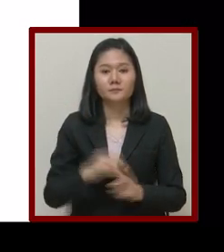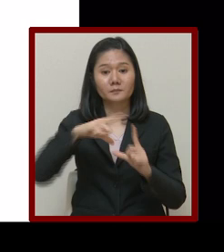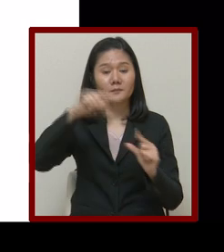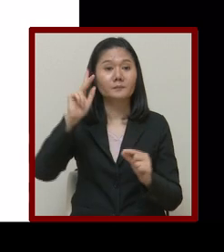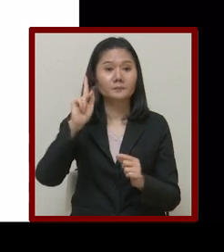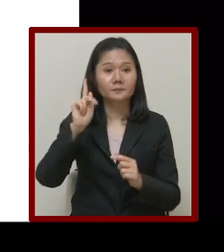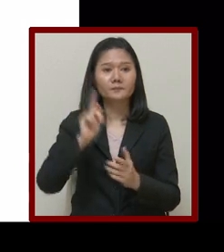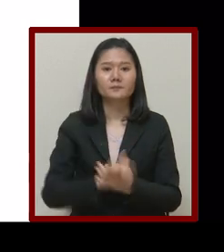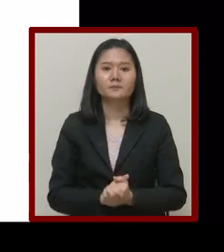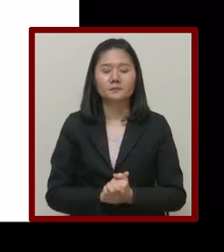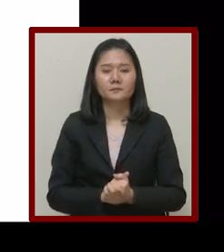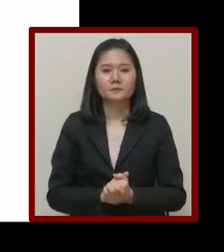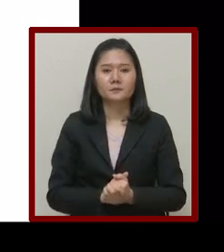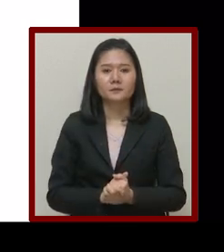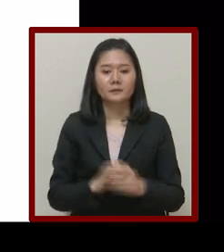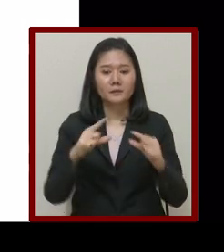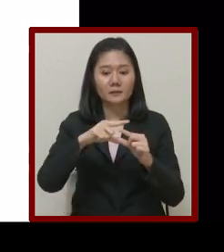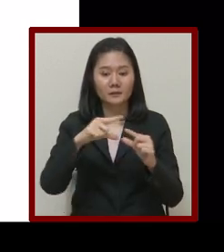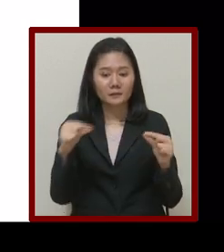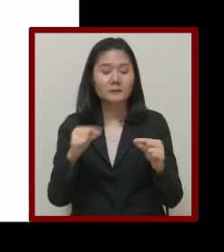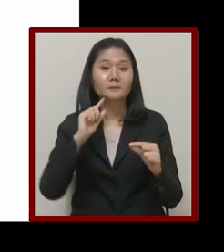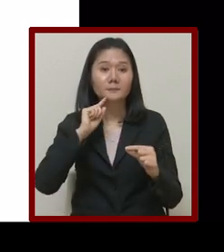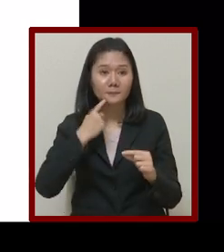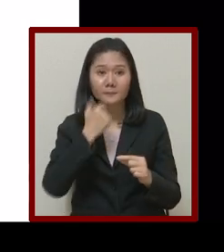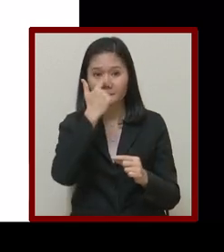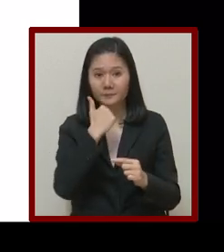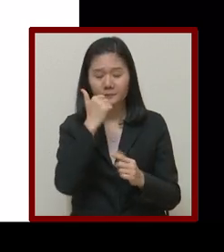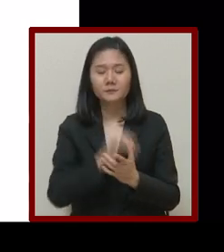น้ำใบเตยอะไรอีก